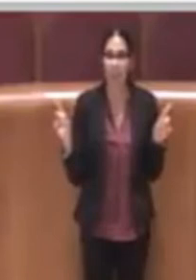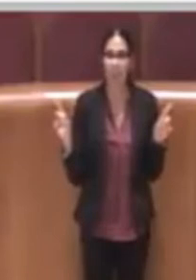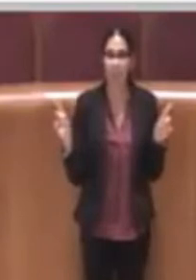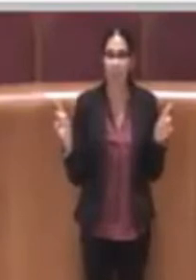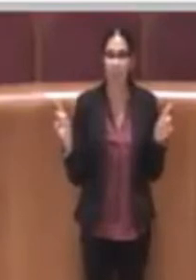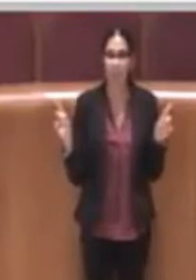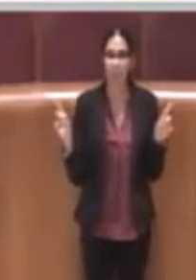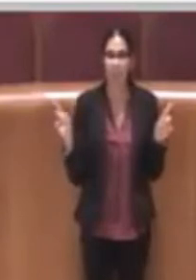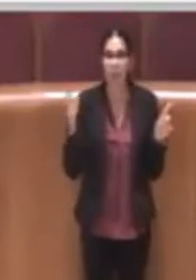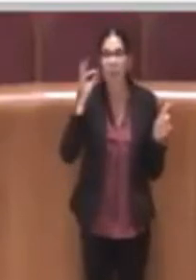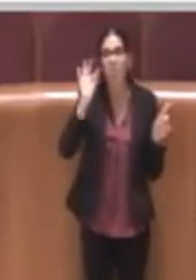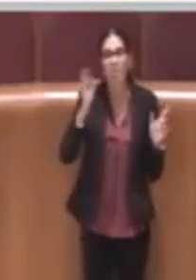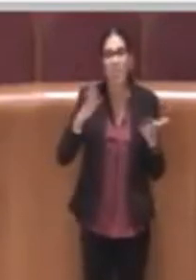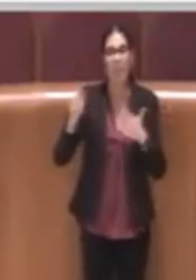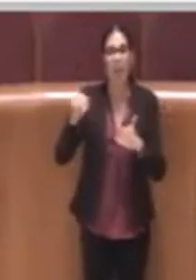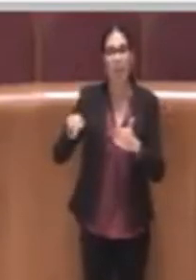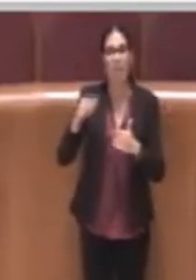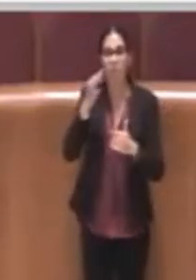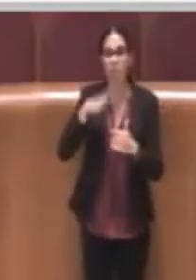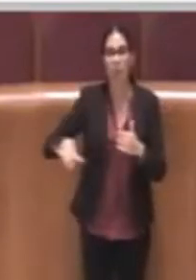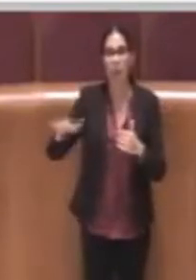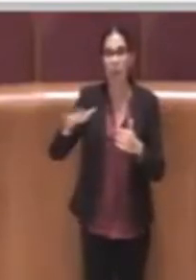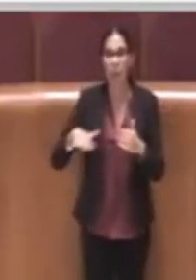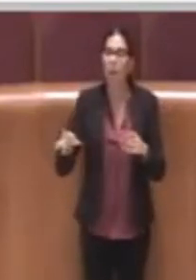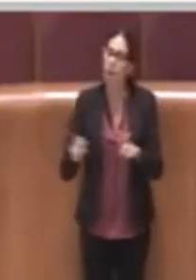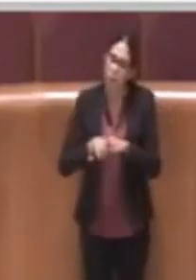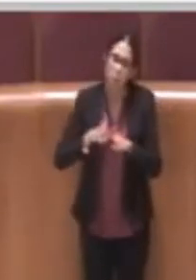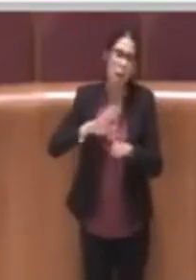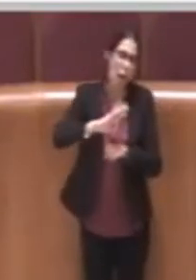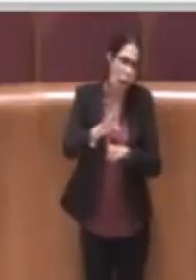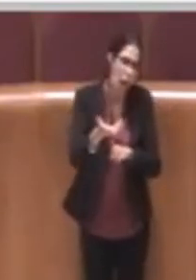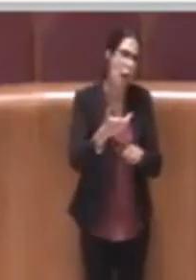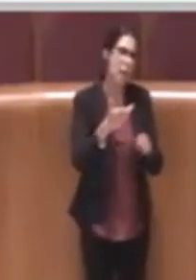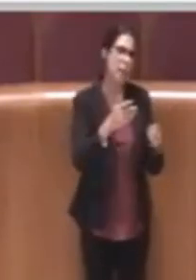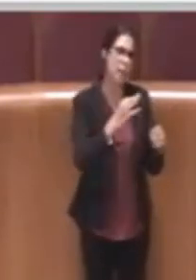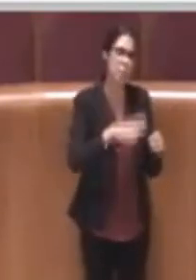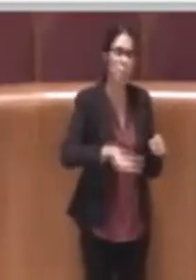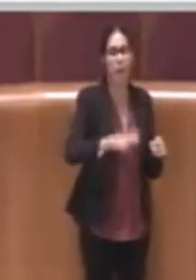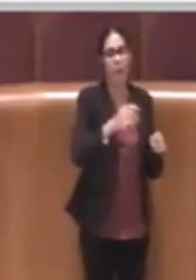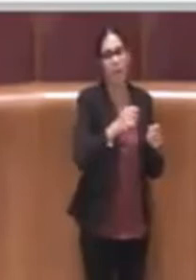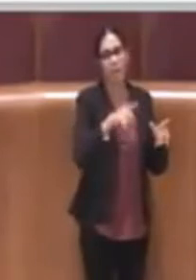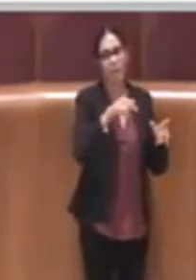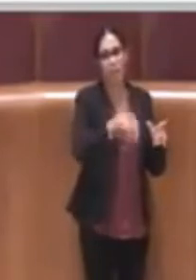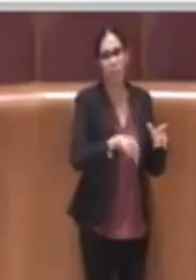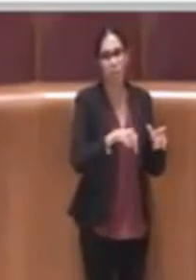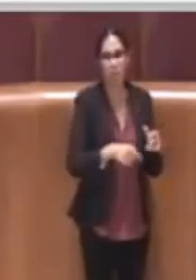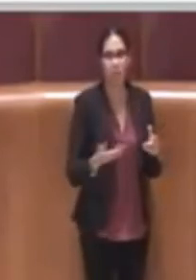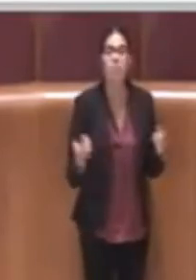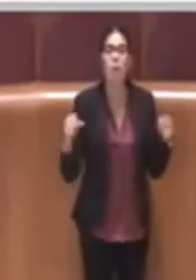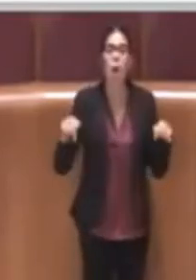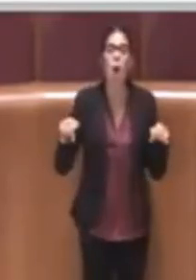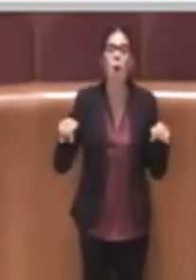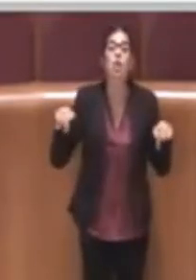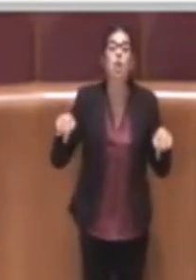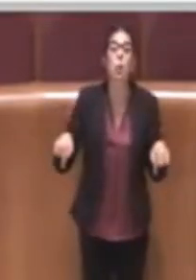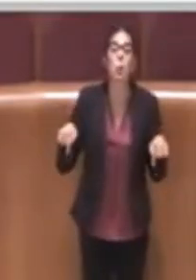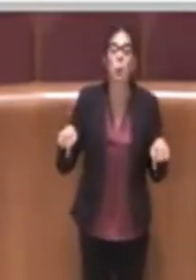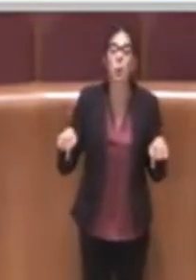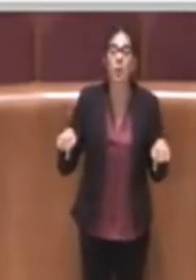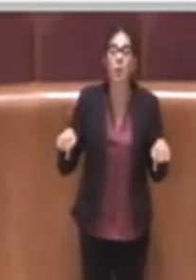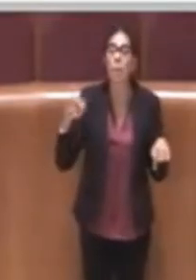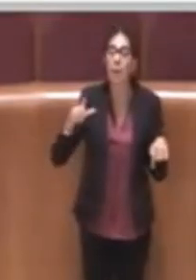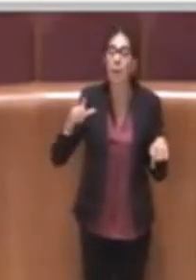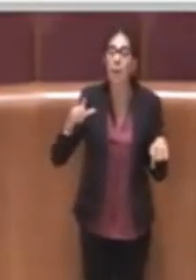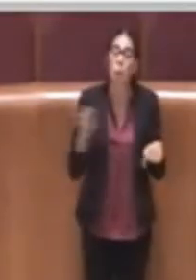Per salvaguardare quel parco come tanti altri parchi della città. Allora noi oggi siamo qui proprio perché tutti